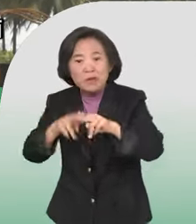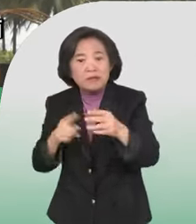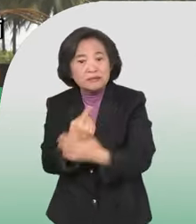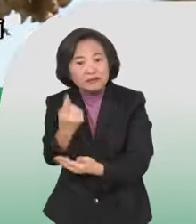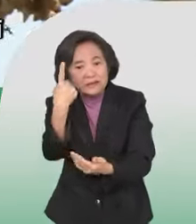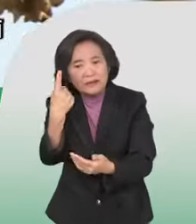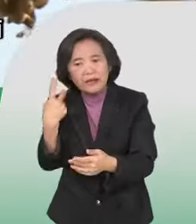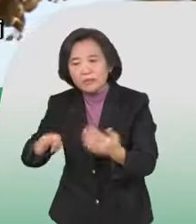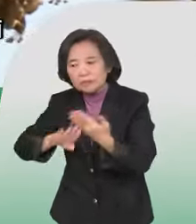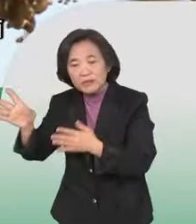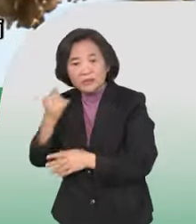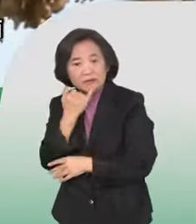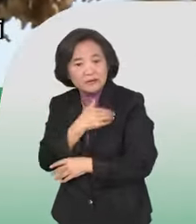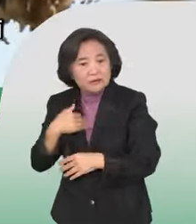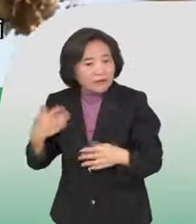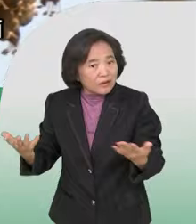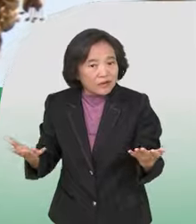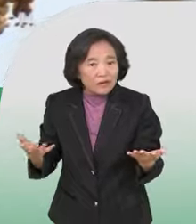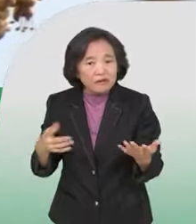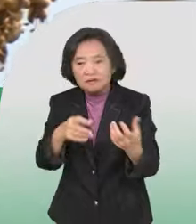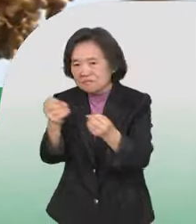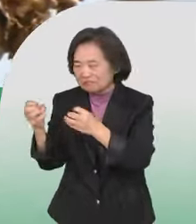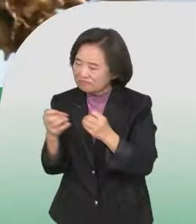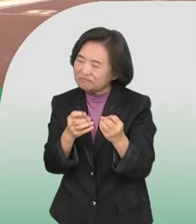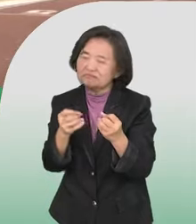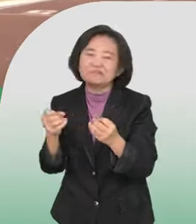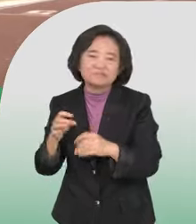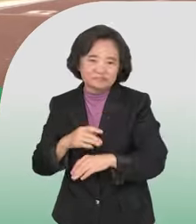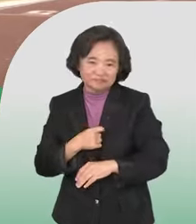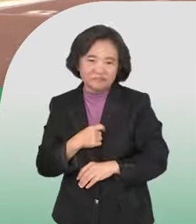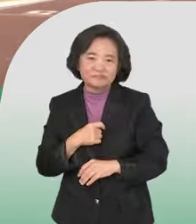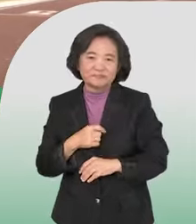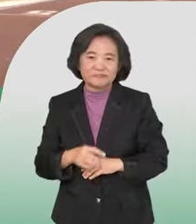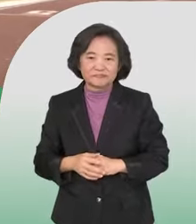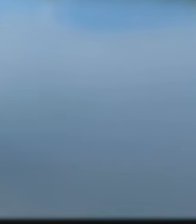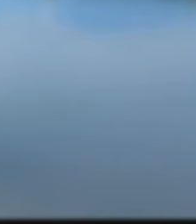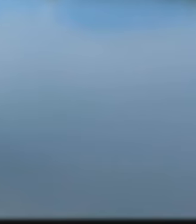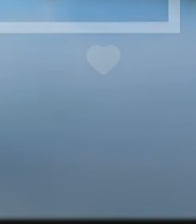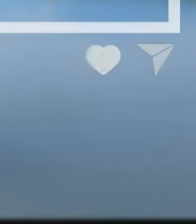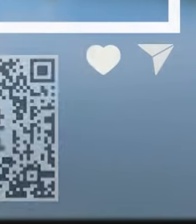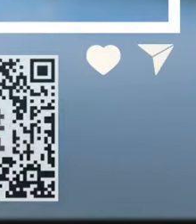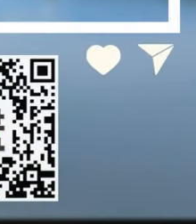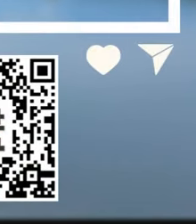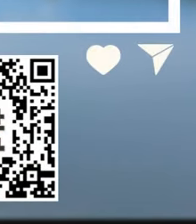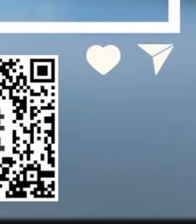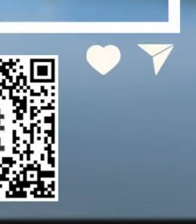还系有其他可能性。下个新闻整份，自高雄报道。